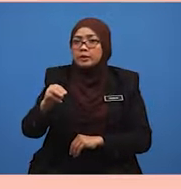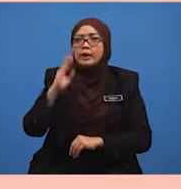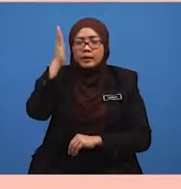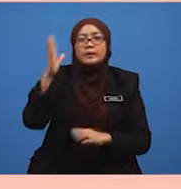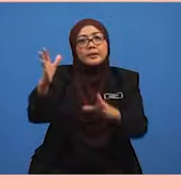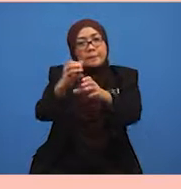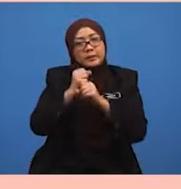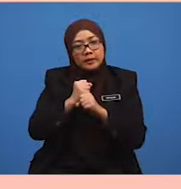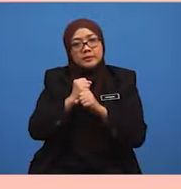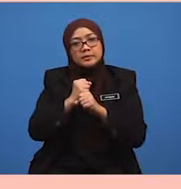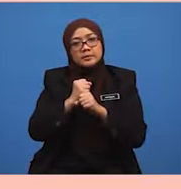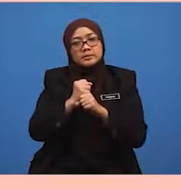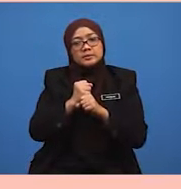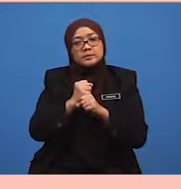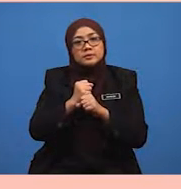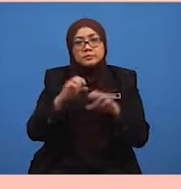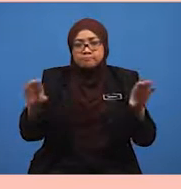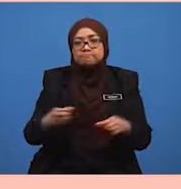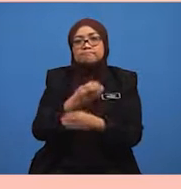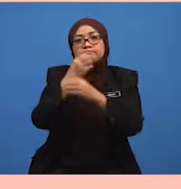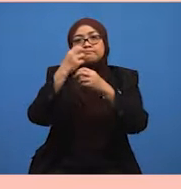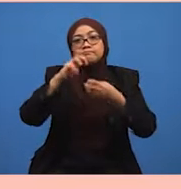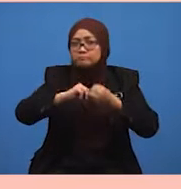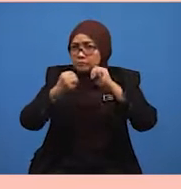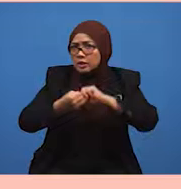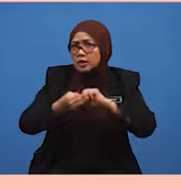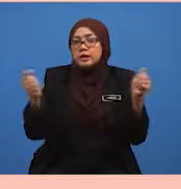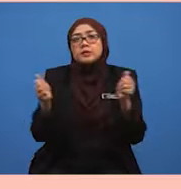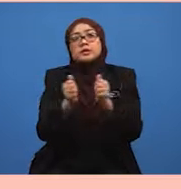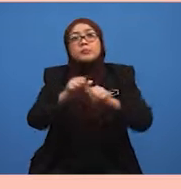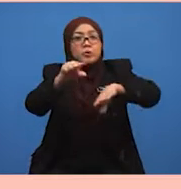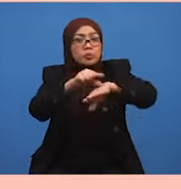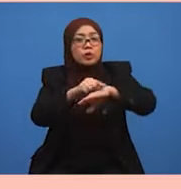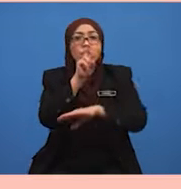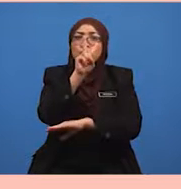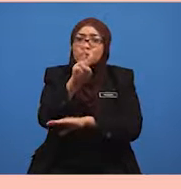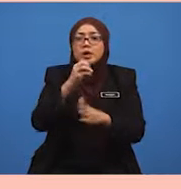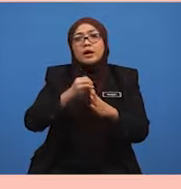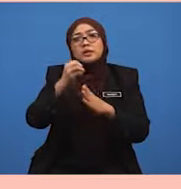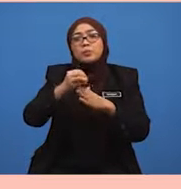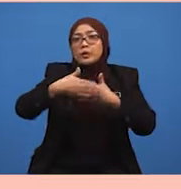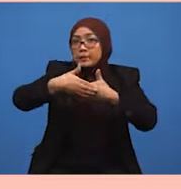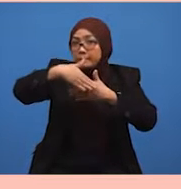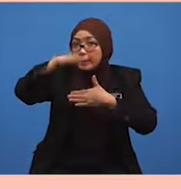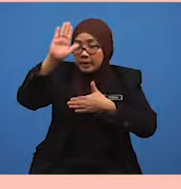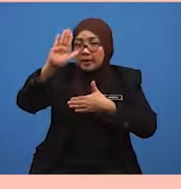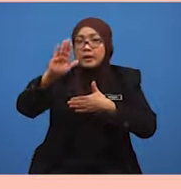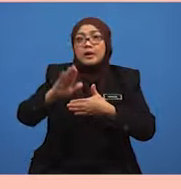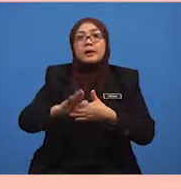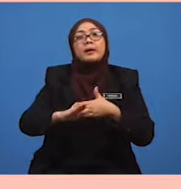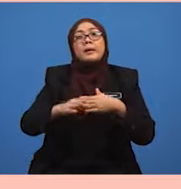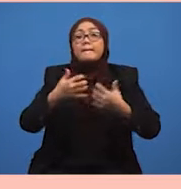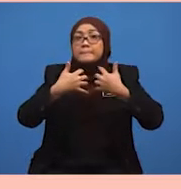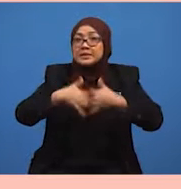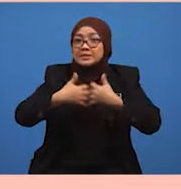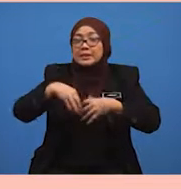dapat menyelesaikan masalah dengan menggunakan dua atau lebih mesin ringkas dalam